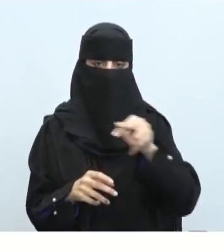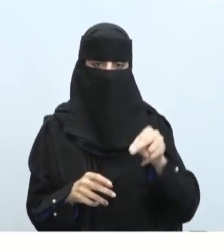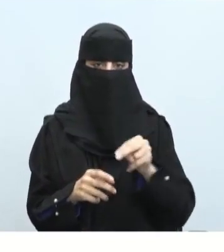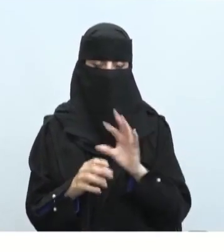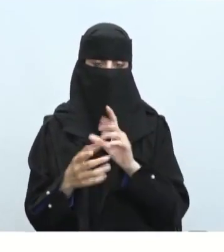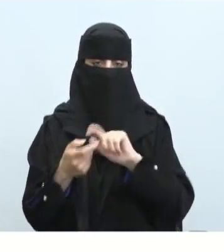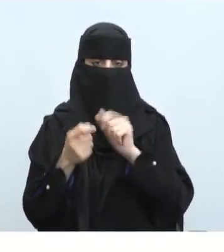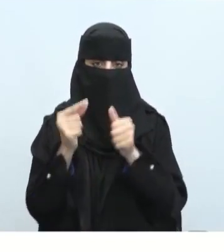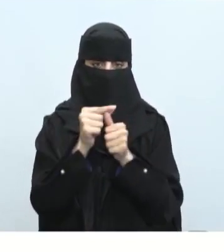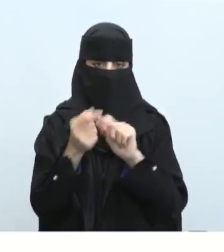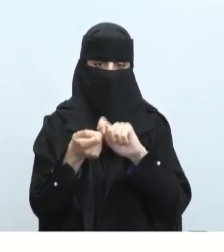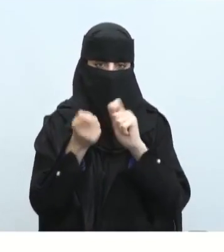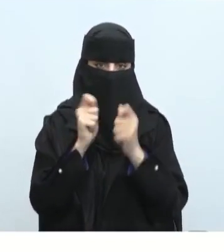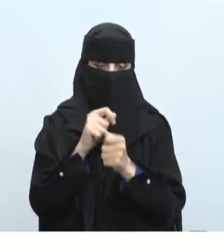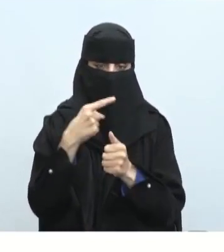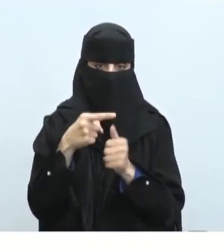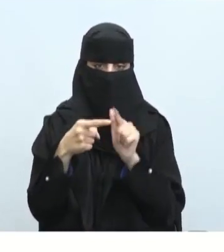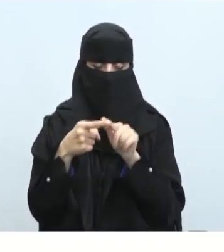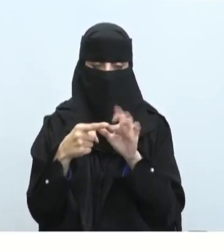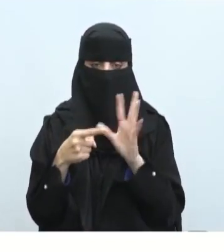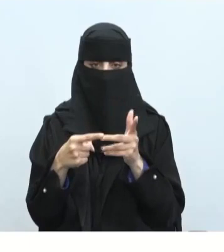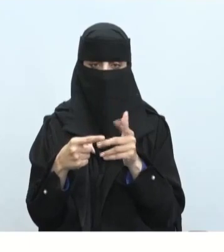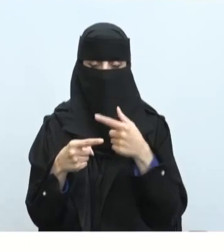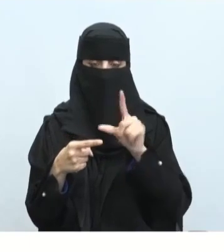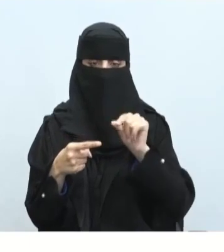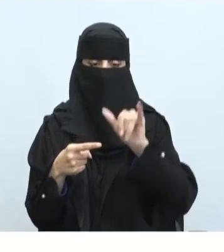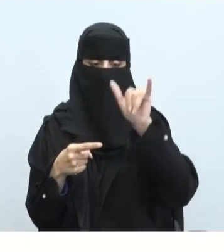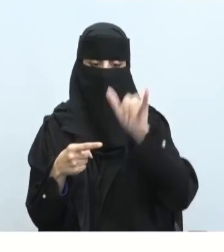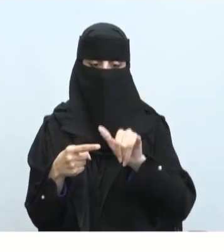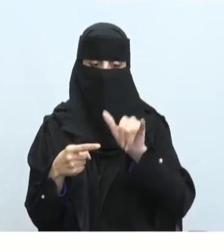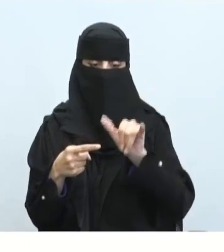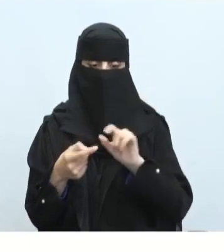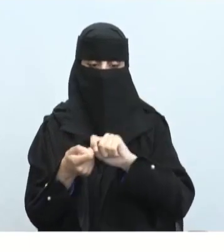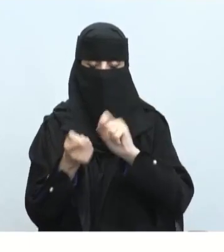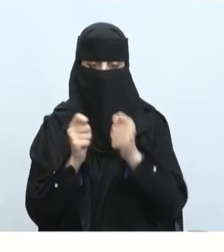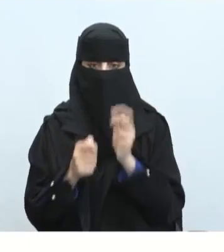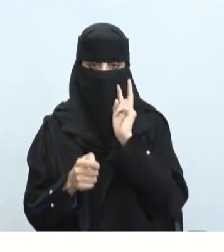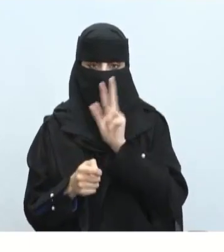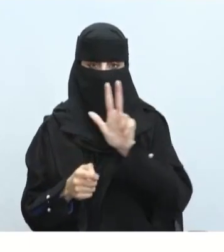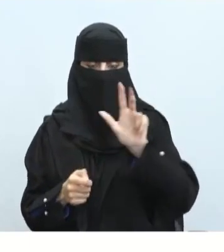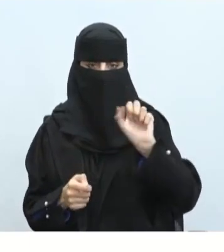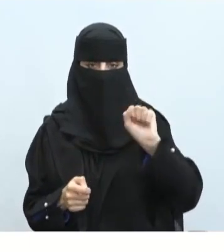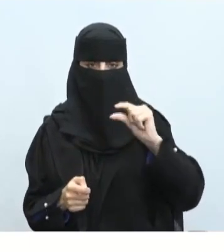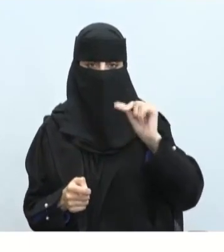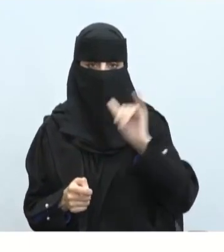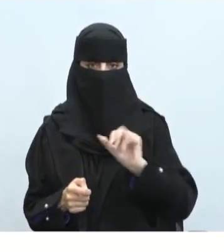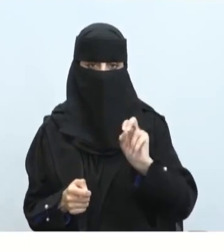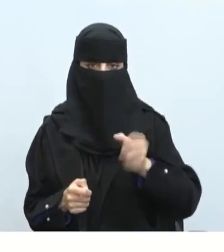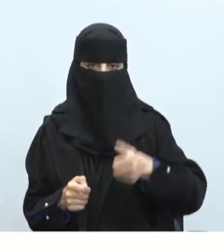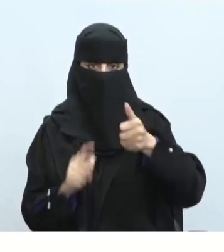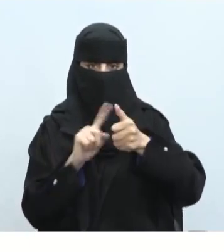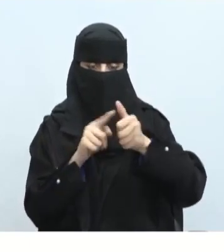علامه نصب المثنى الياء اذا ستكون الجمله بهذا